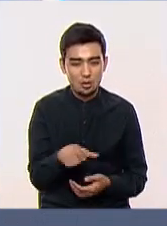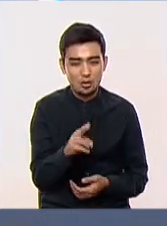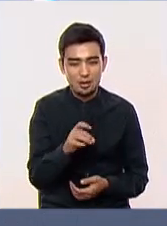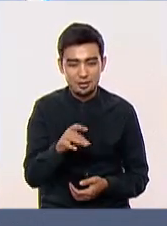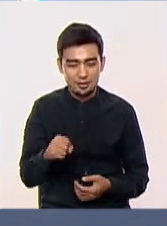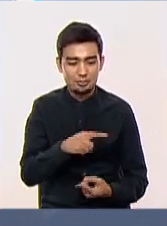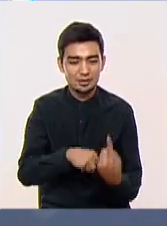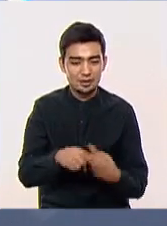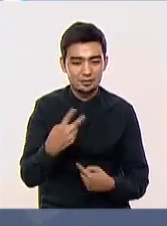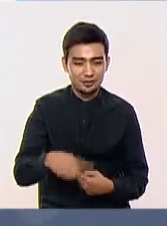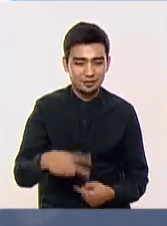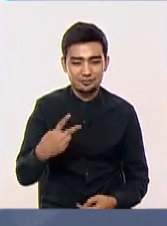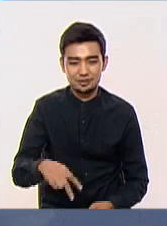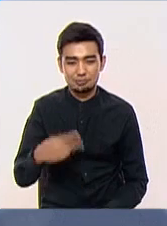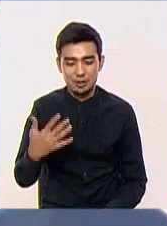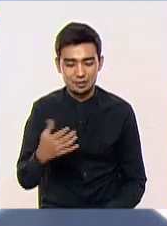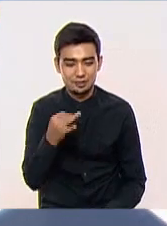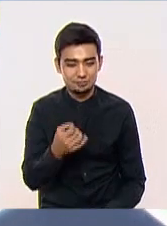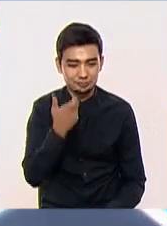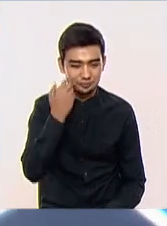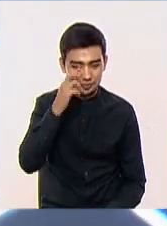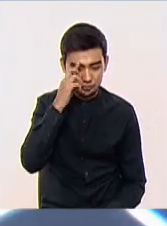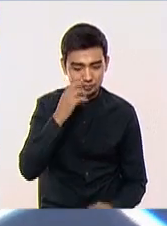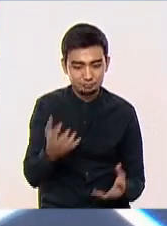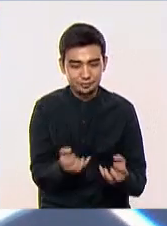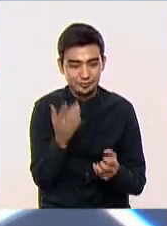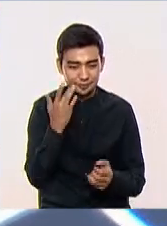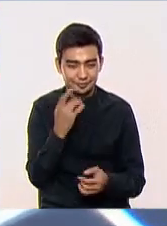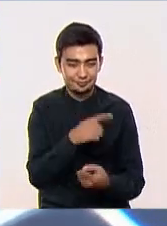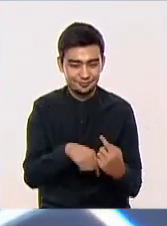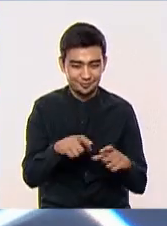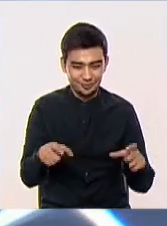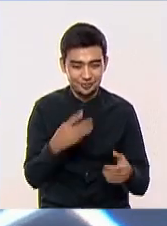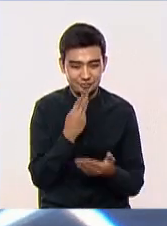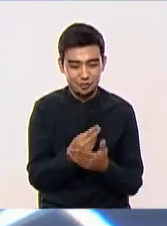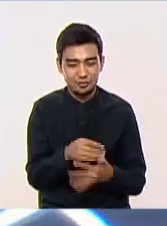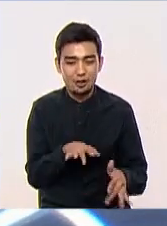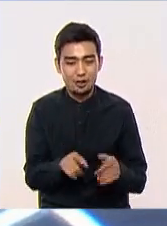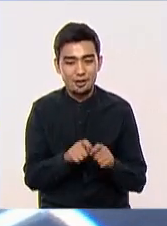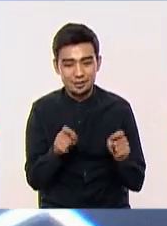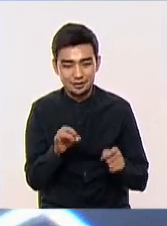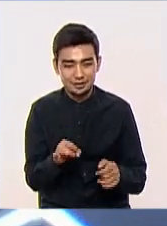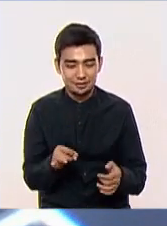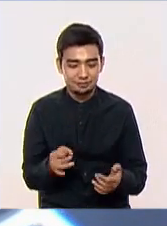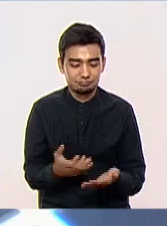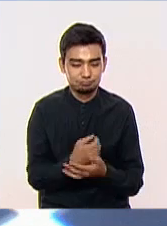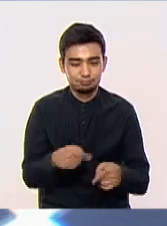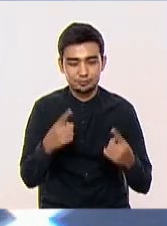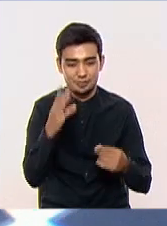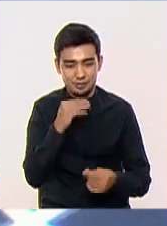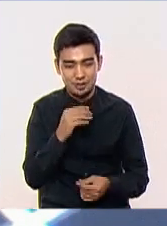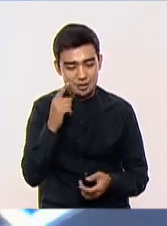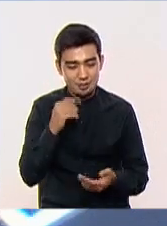бизнеса 2025». Благодаря государственной поддержке граждане могут открыть свое дело и добиться успеха. Так,